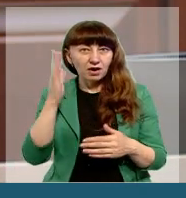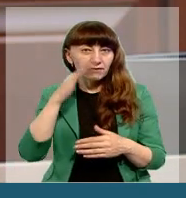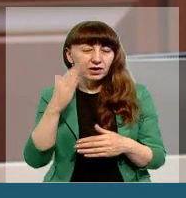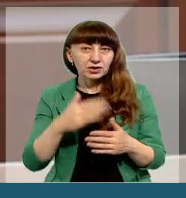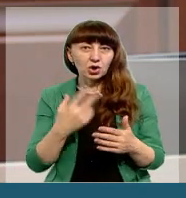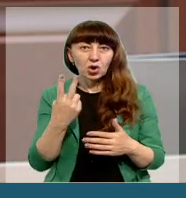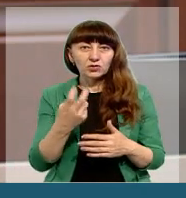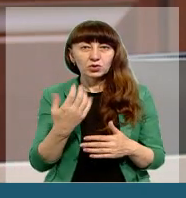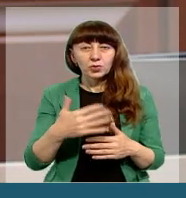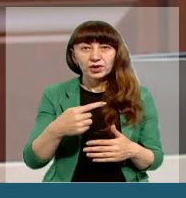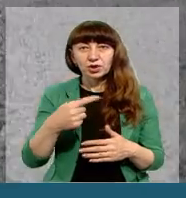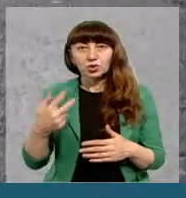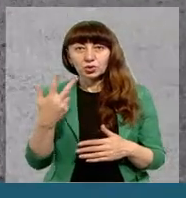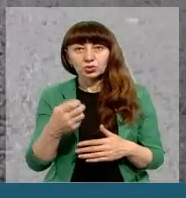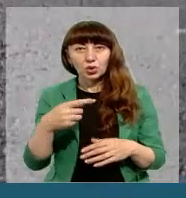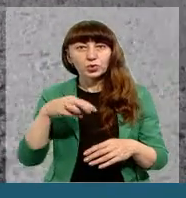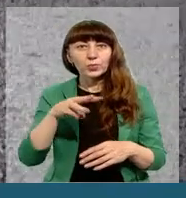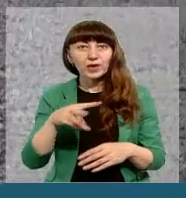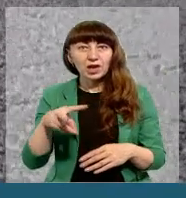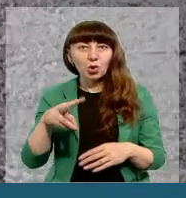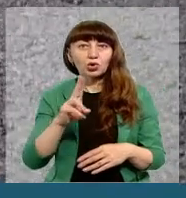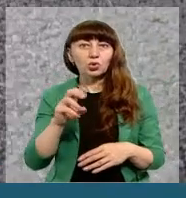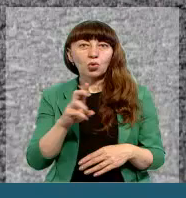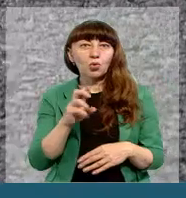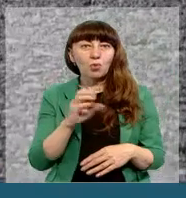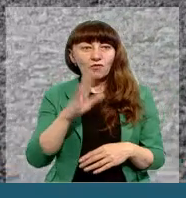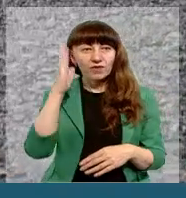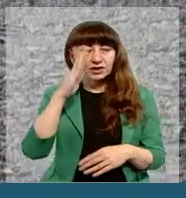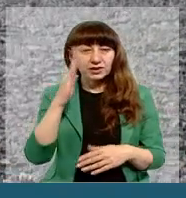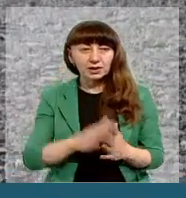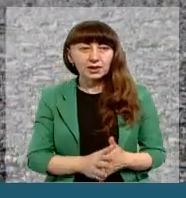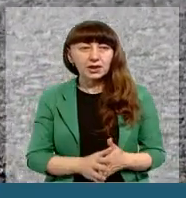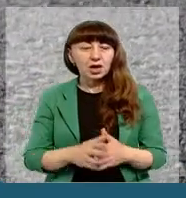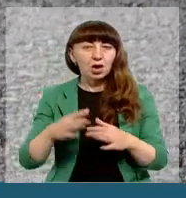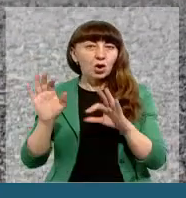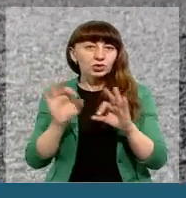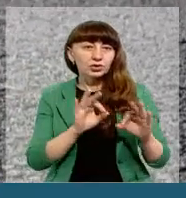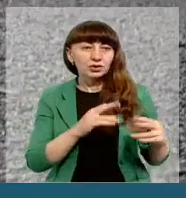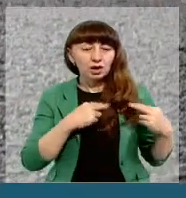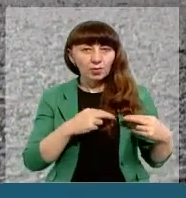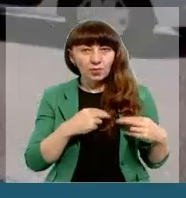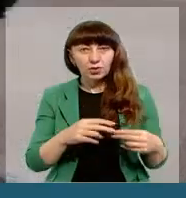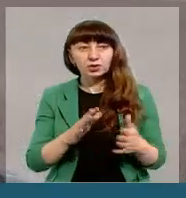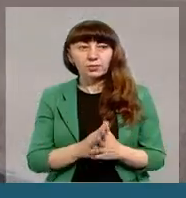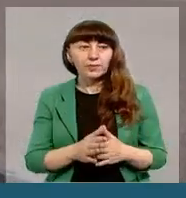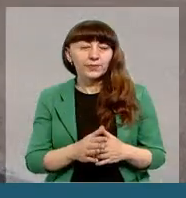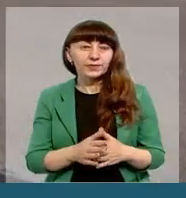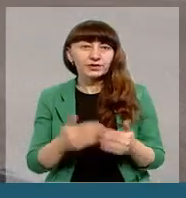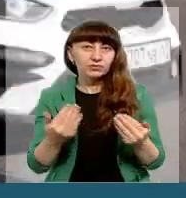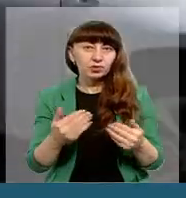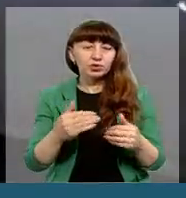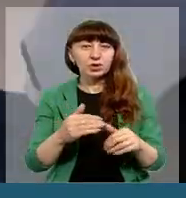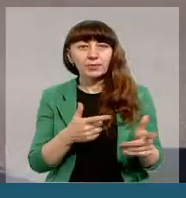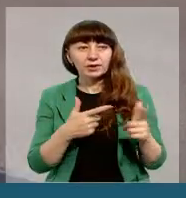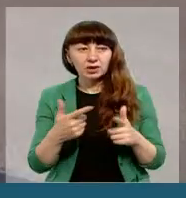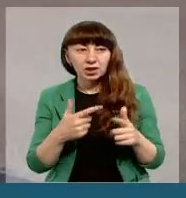300 миллионов кубов воды. Погода первого месяца осени позволяет подрядным организациям работать, не сбавляя темпы. Сегодня уже